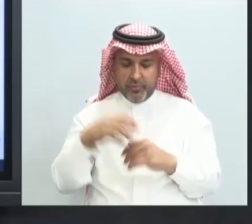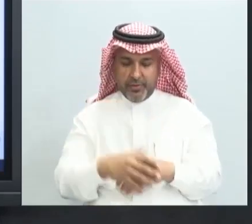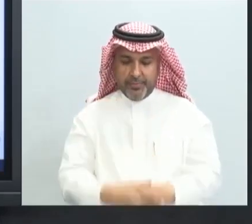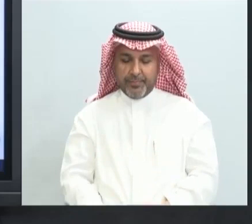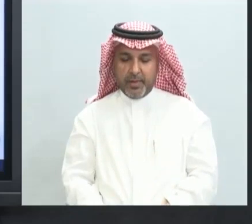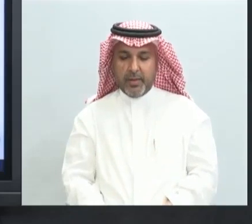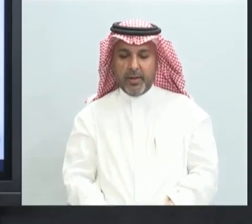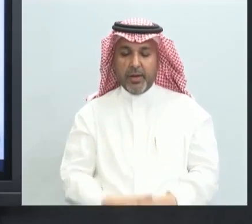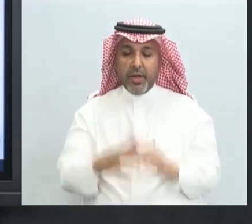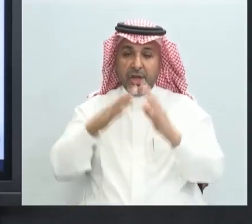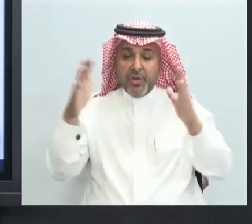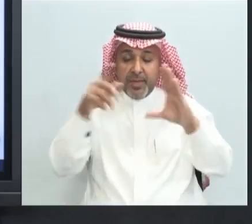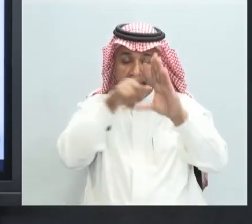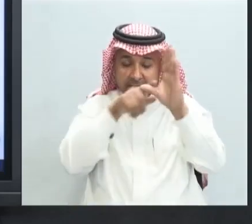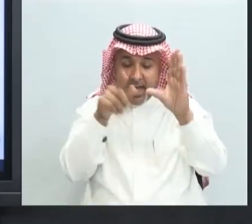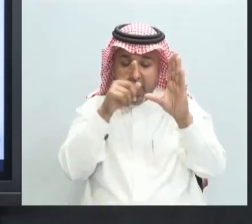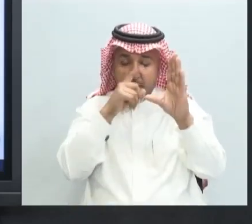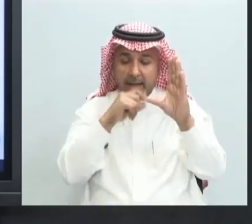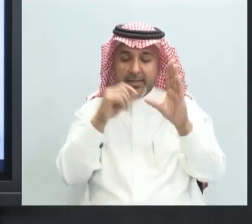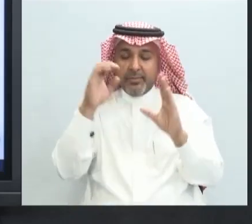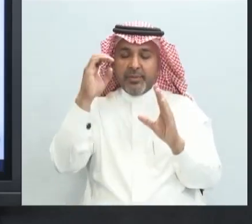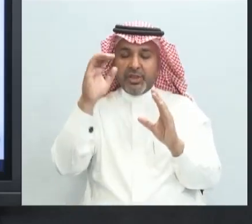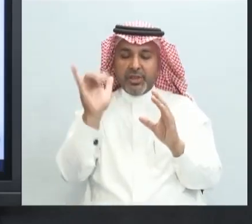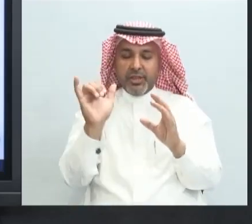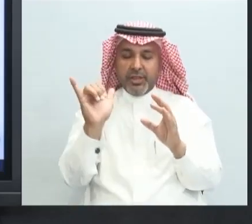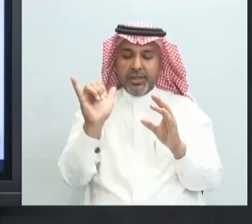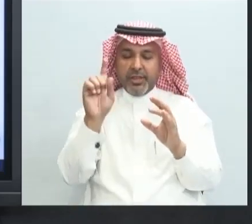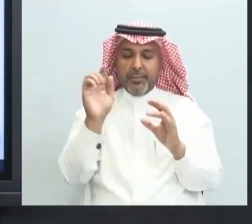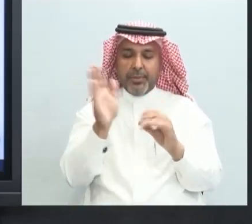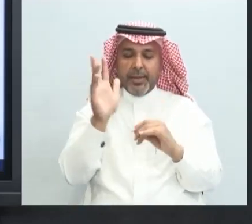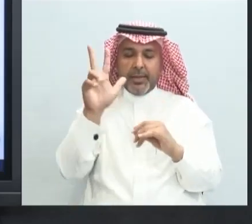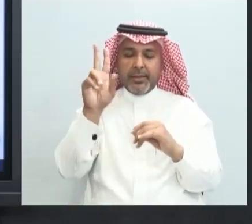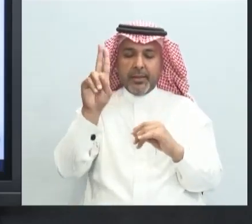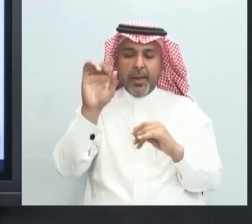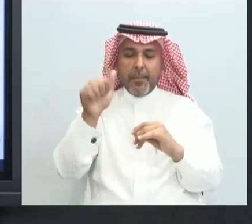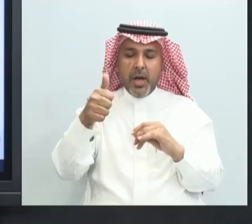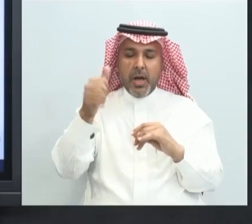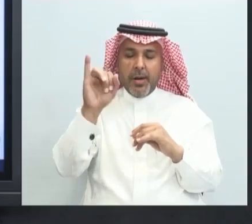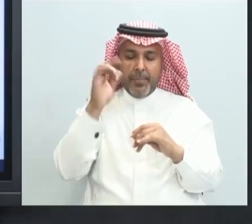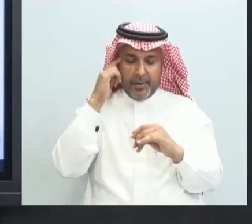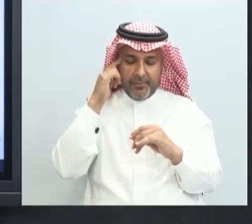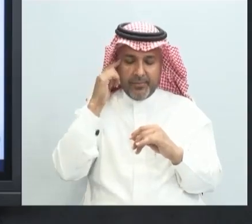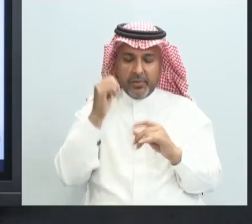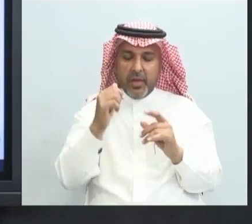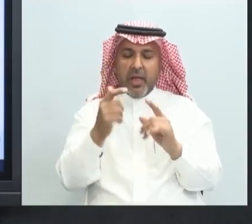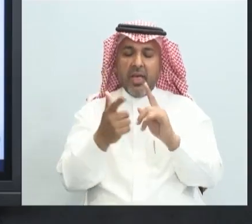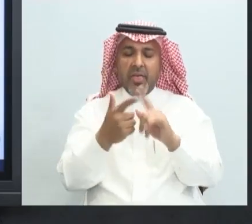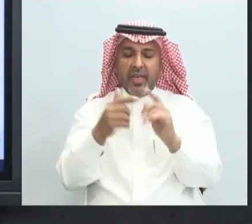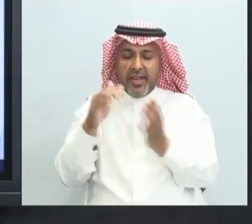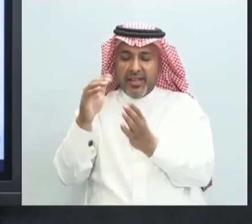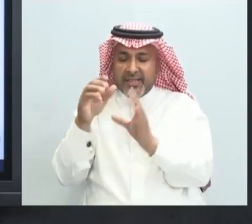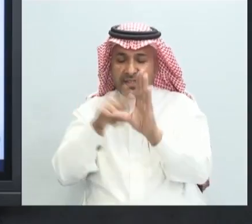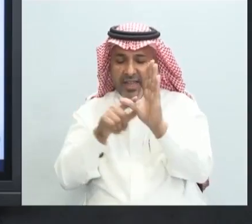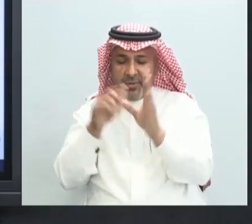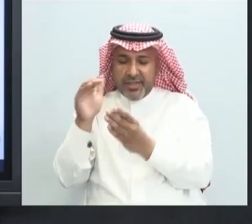فالزائد فيها جيب التمام والزا الزوايا الصغار الاثنتين عادي يستخدم فيها الجيب ولا جيب التمام طبعا قانون جيب اسهل من